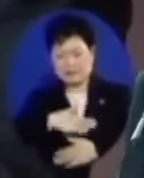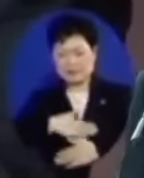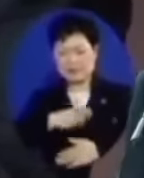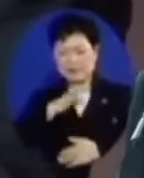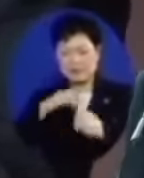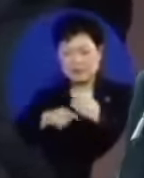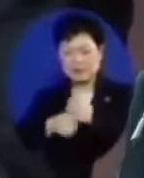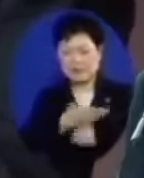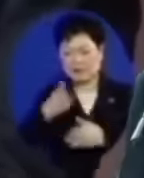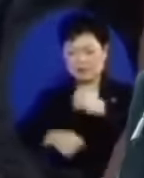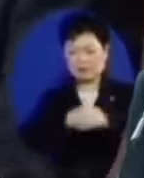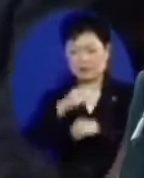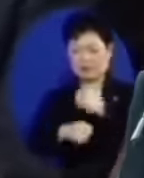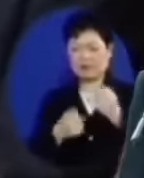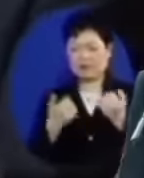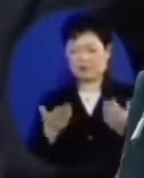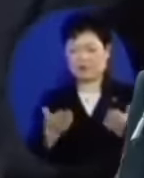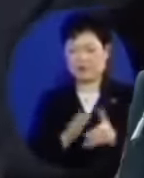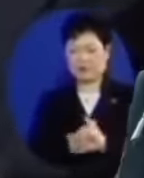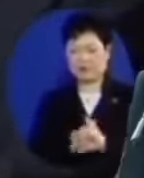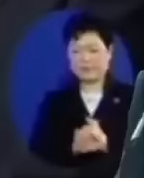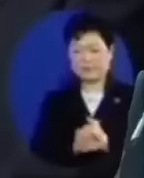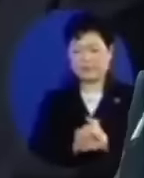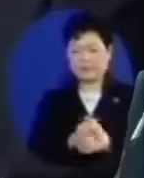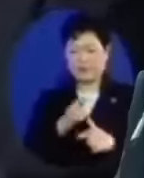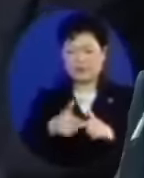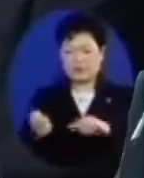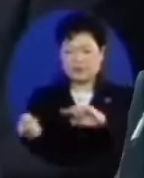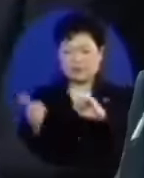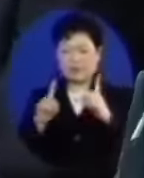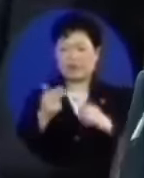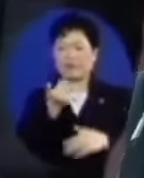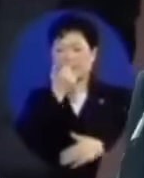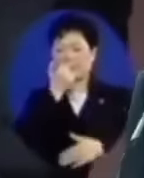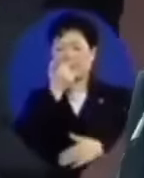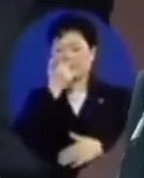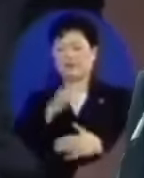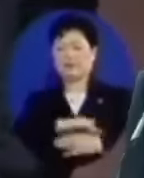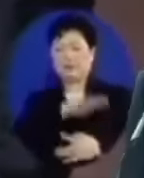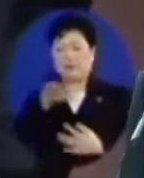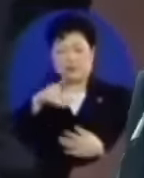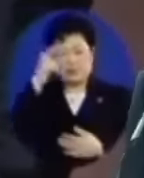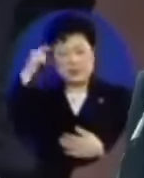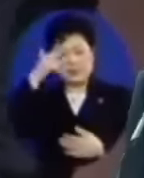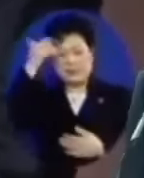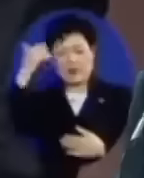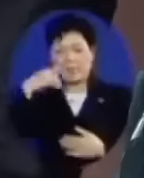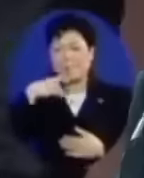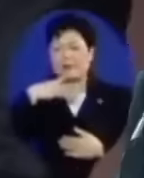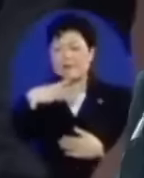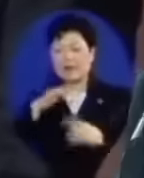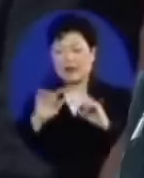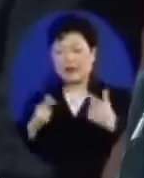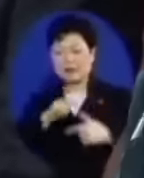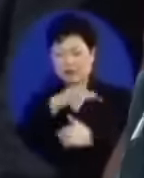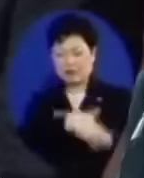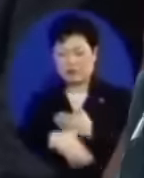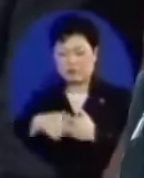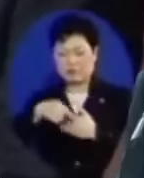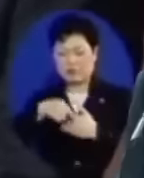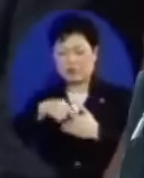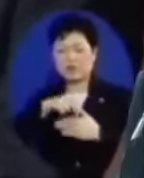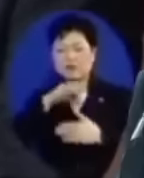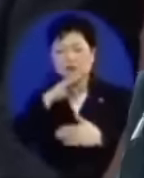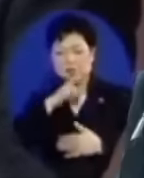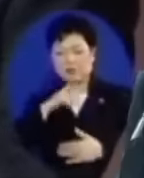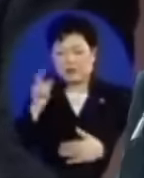너희를 자유케 하리라고. 예수의 부활의 생명은 우리 영혼만 살린 것이 아니라 우리 육체도 버팀목이